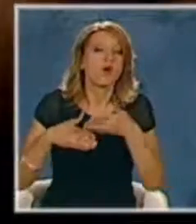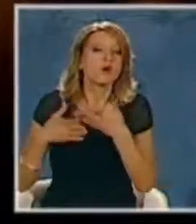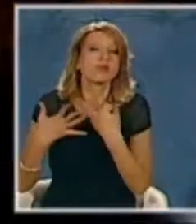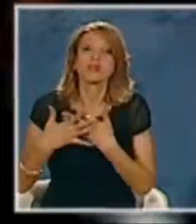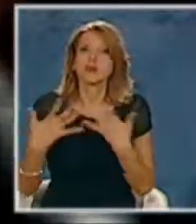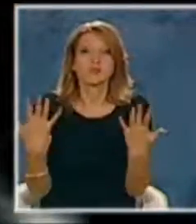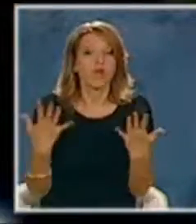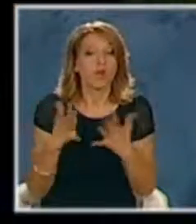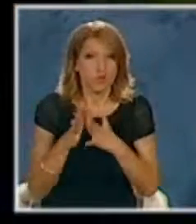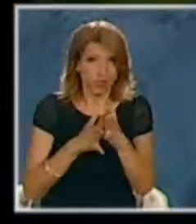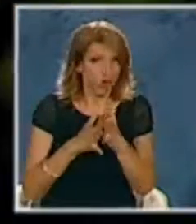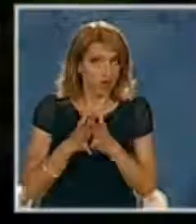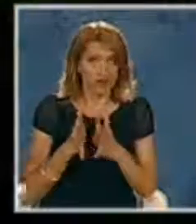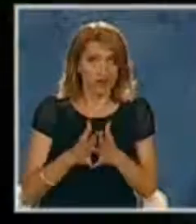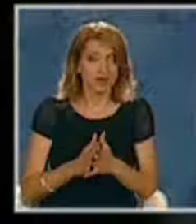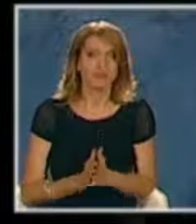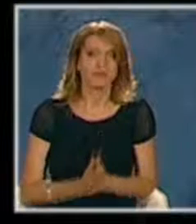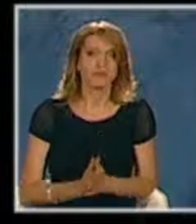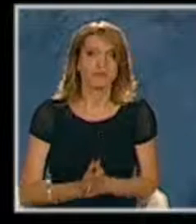все по-голям.